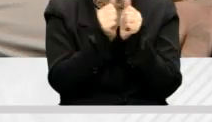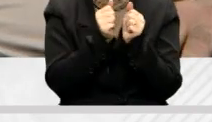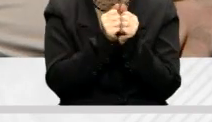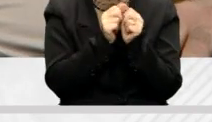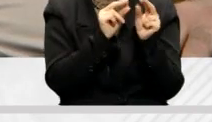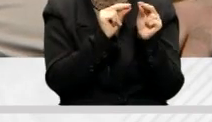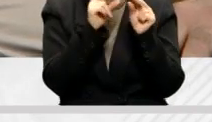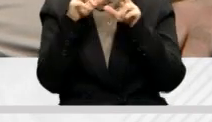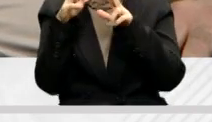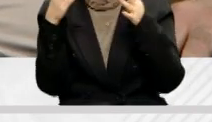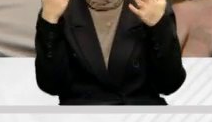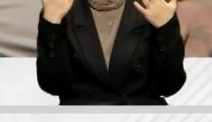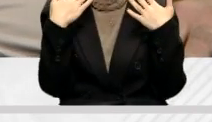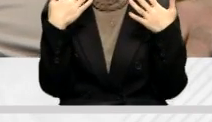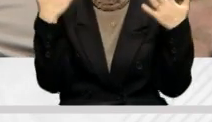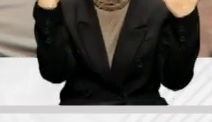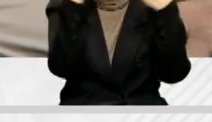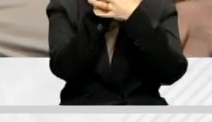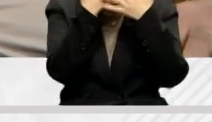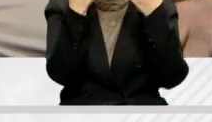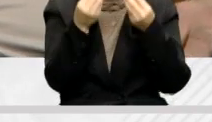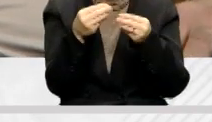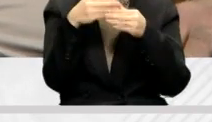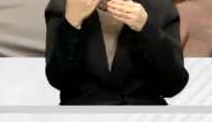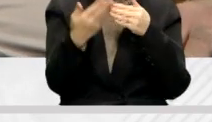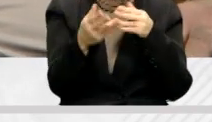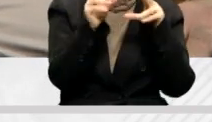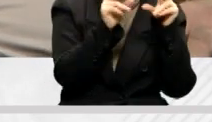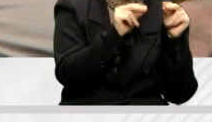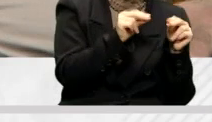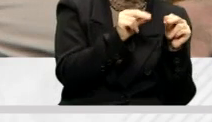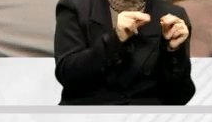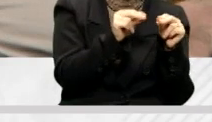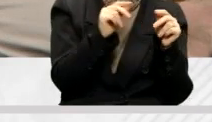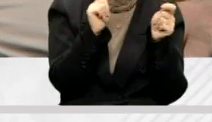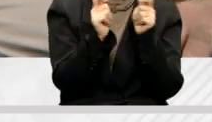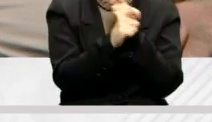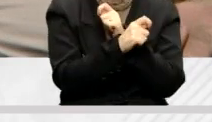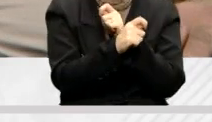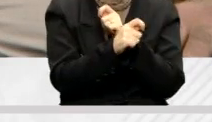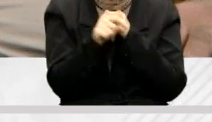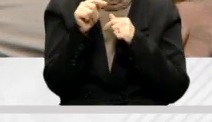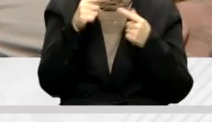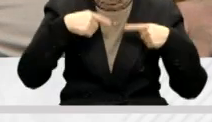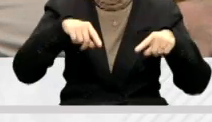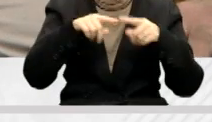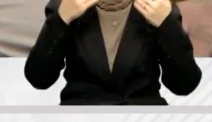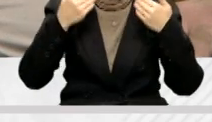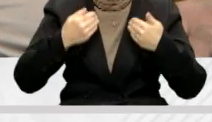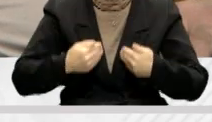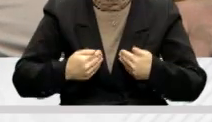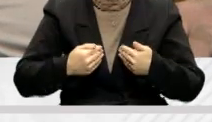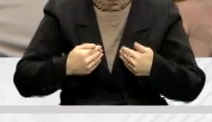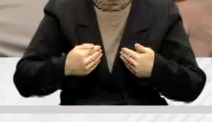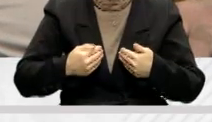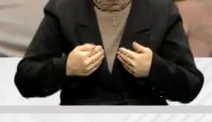hava karardıktan sonra uyuma halinden bizi biraz uzaklaştırdı. Bu bizde vücudumuzda,